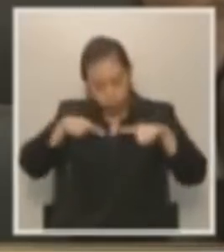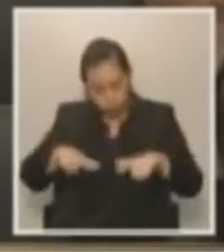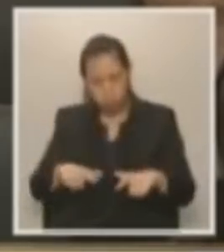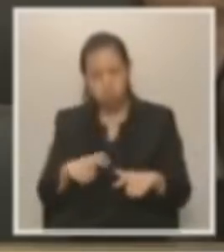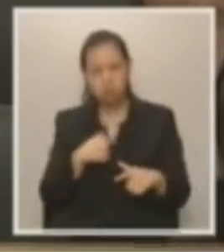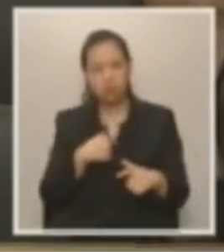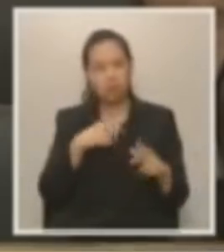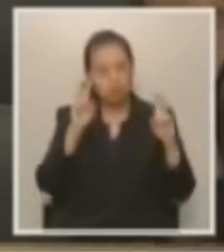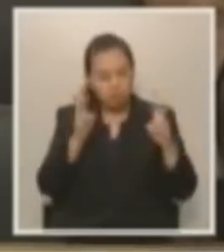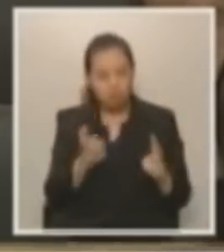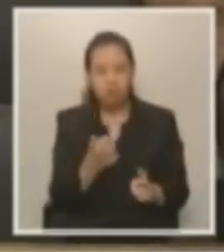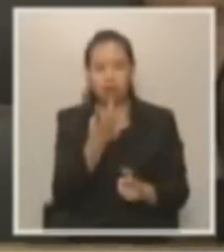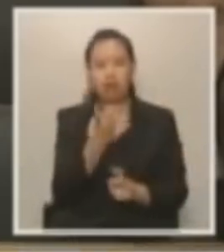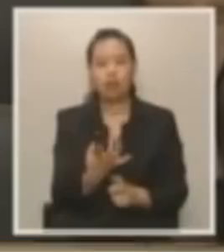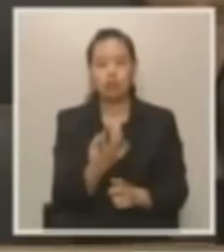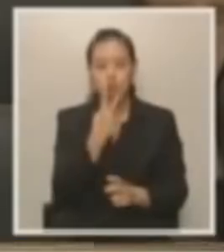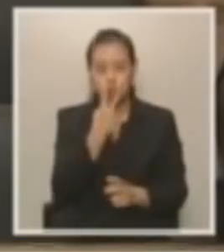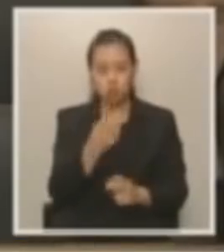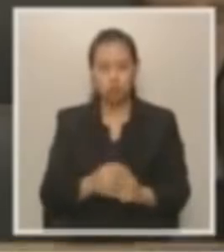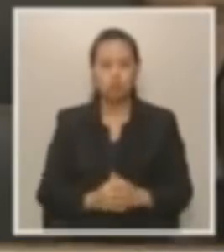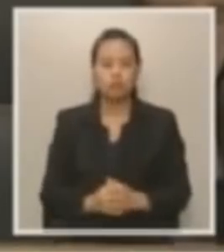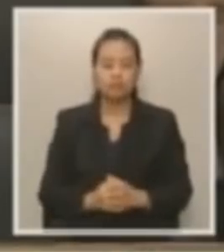างสไลด์ถัดไปค่ะ